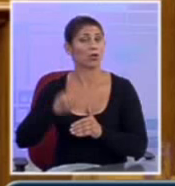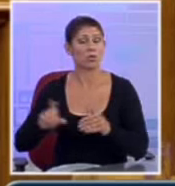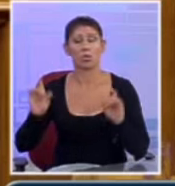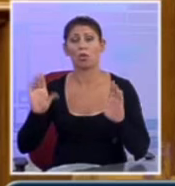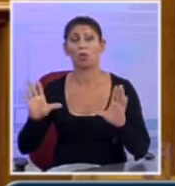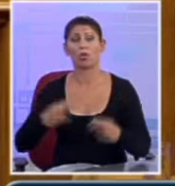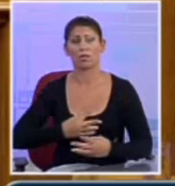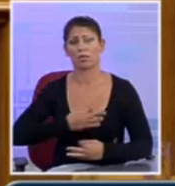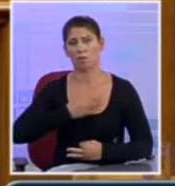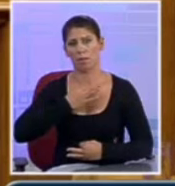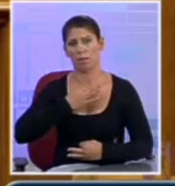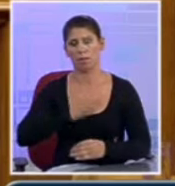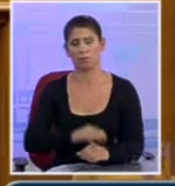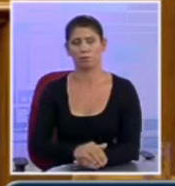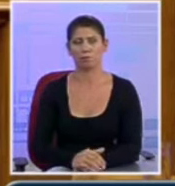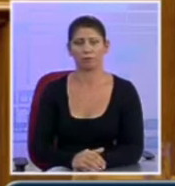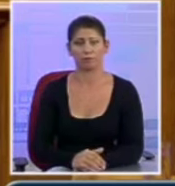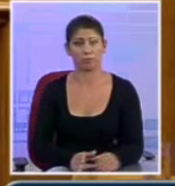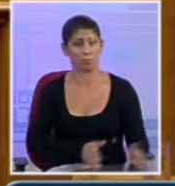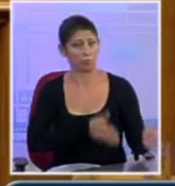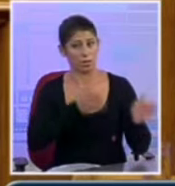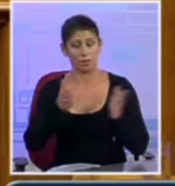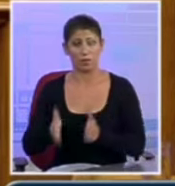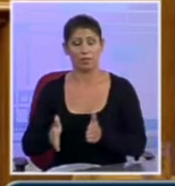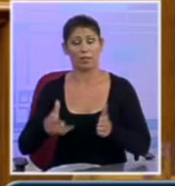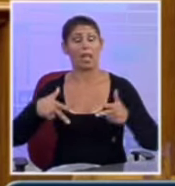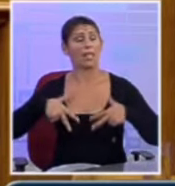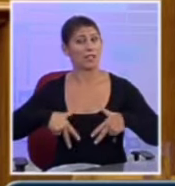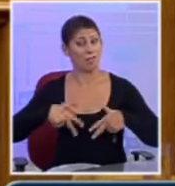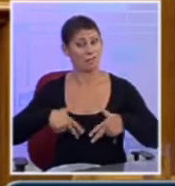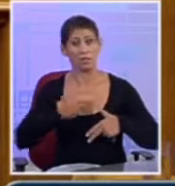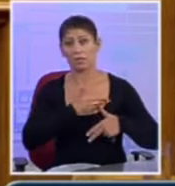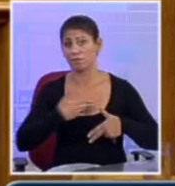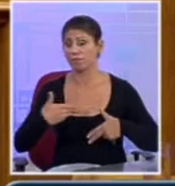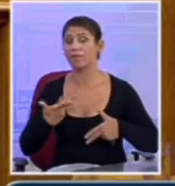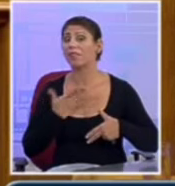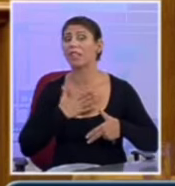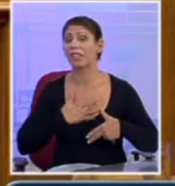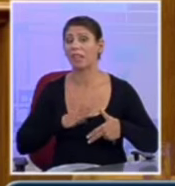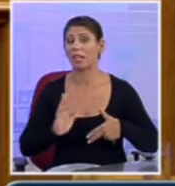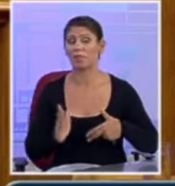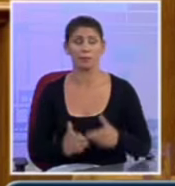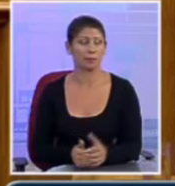χωρίς αξιοπρέπεια. Αντίθετα, η κυβέρνησή μας θέλει